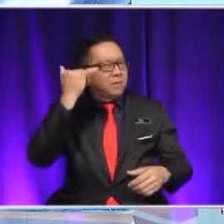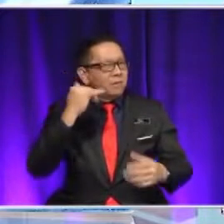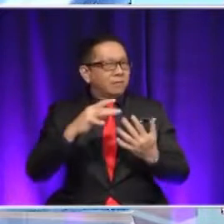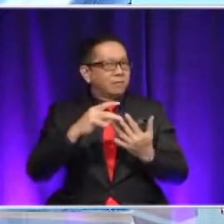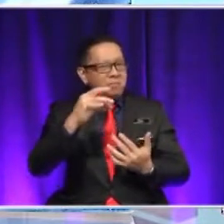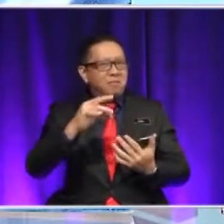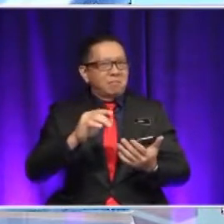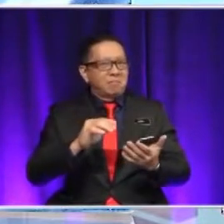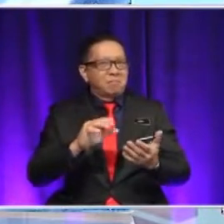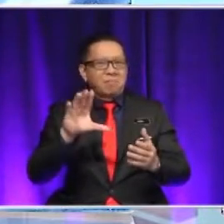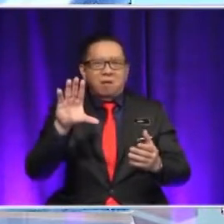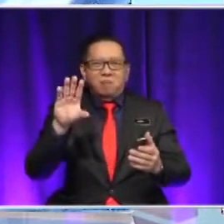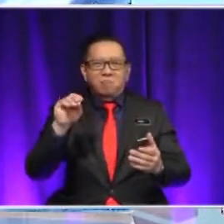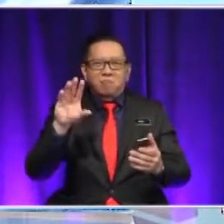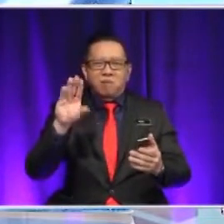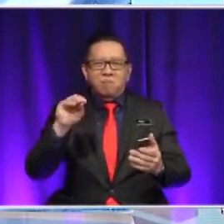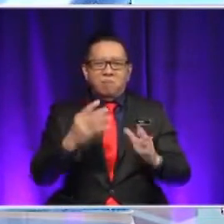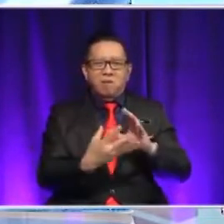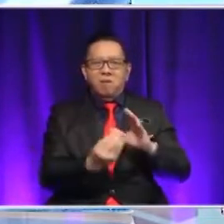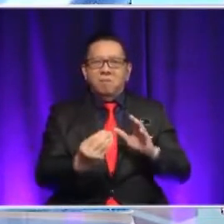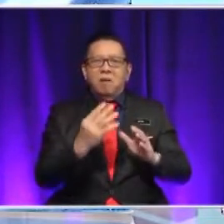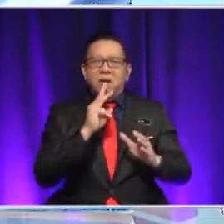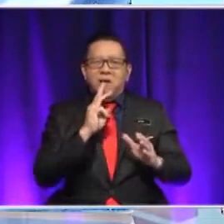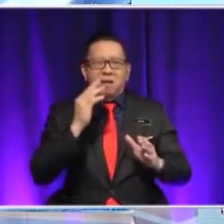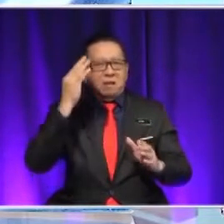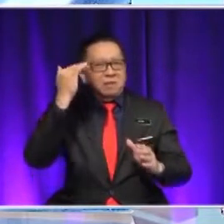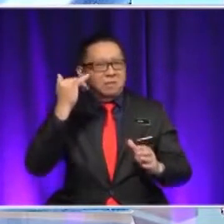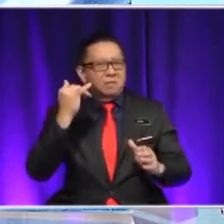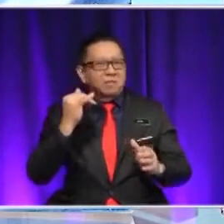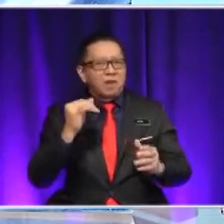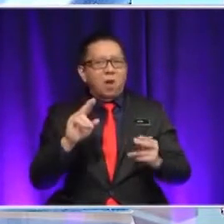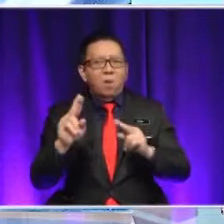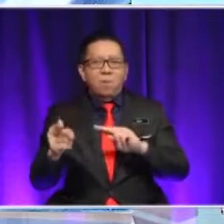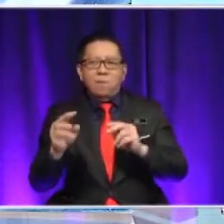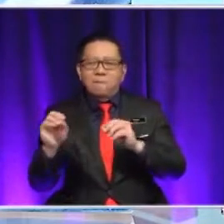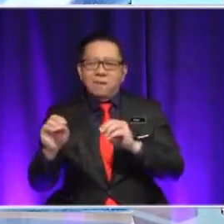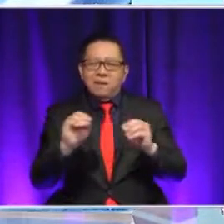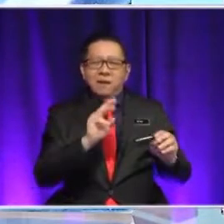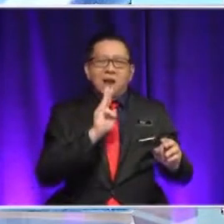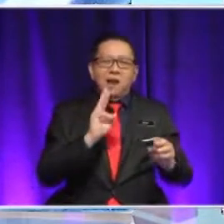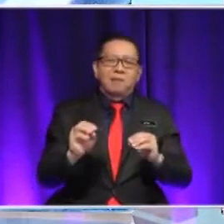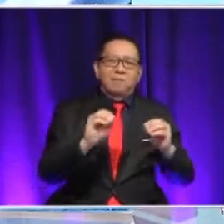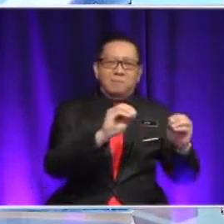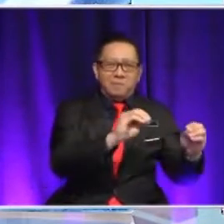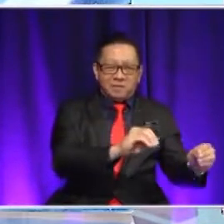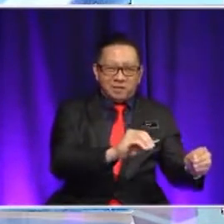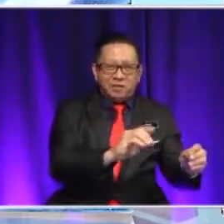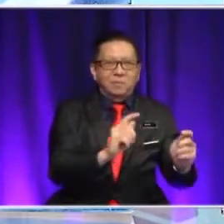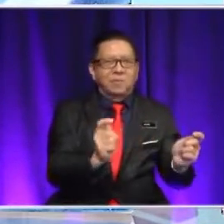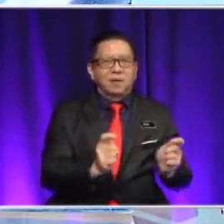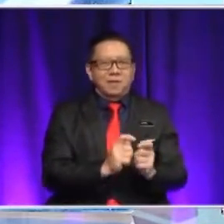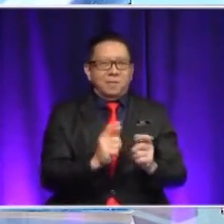gunaa pemua bahan bahaya boleh menyala air sebab kita tidak mengubah Hyde pada satu tempat ke satu tempat